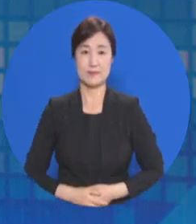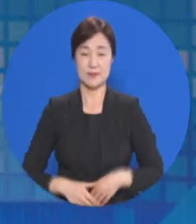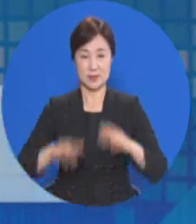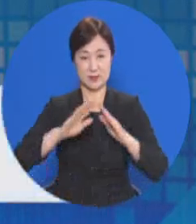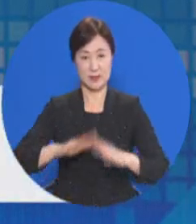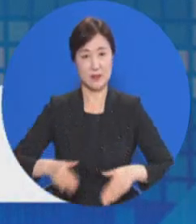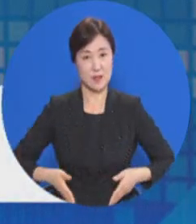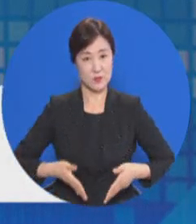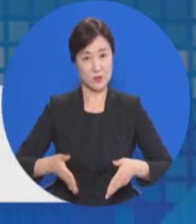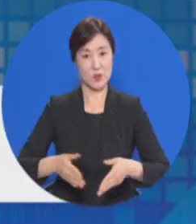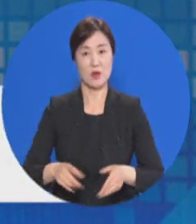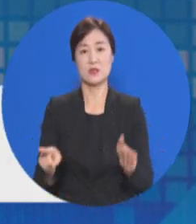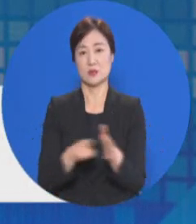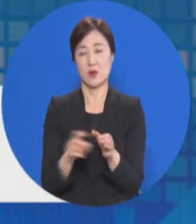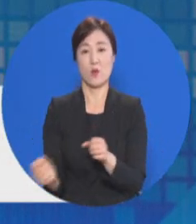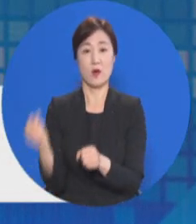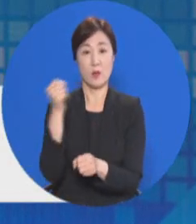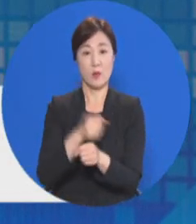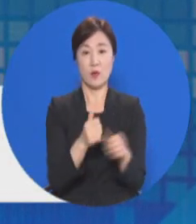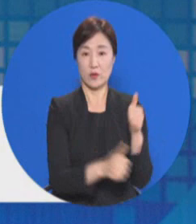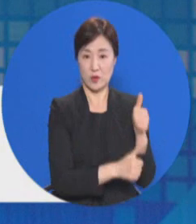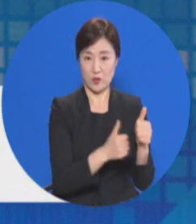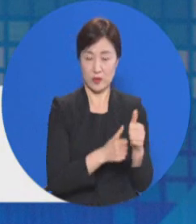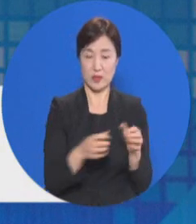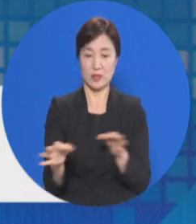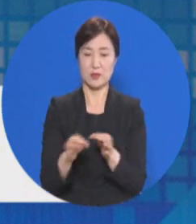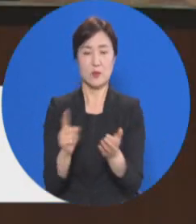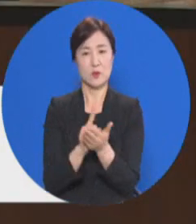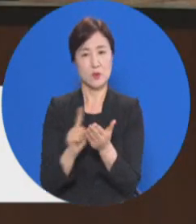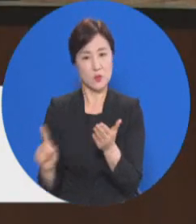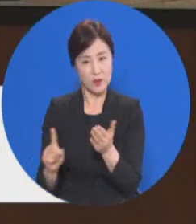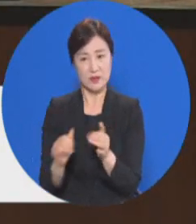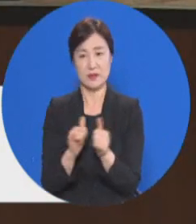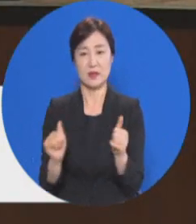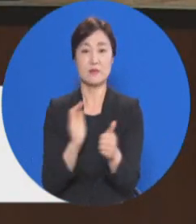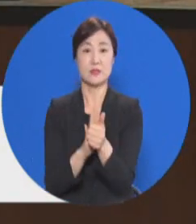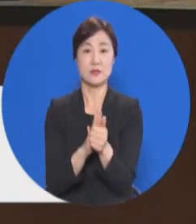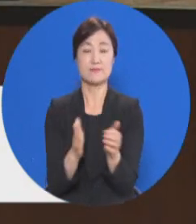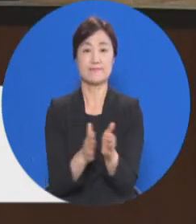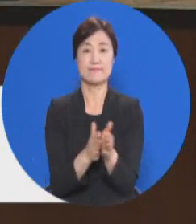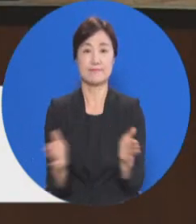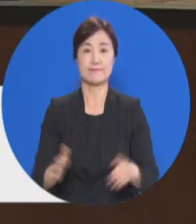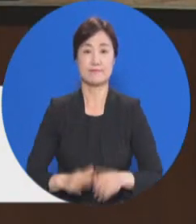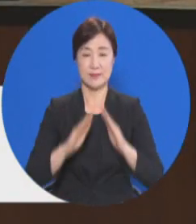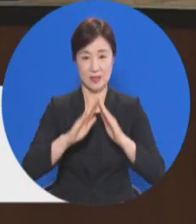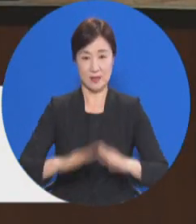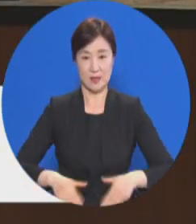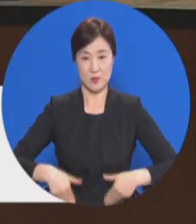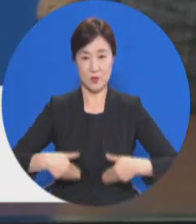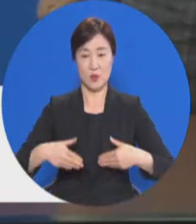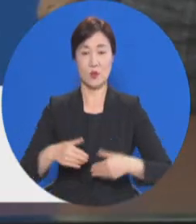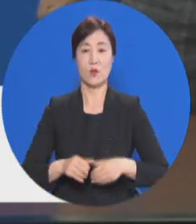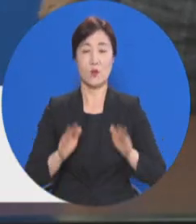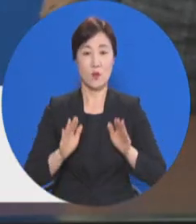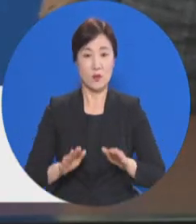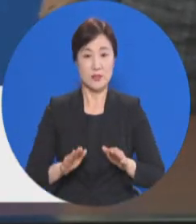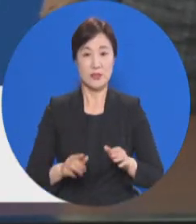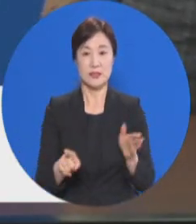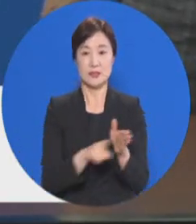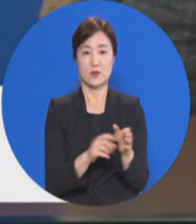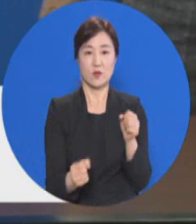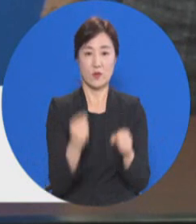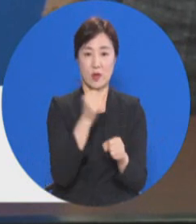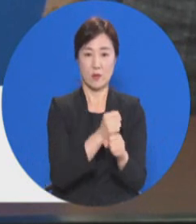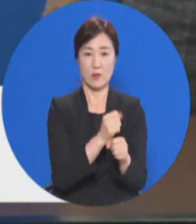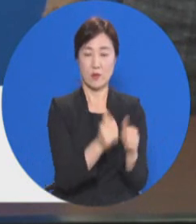전남도가 신용회복위원회와 지역의 금융소외계층 지원에 나섭니다. 전라남도는 오늘 신용회복위원회와